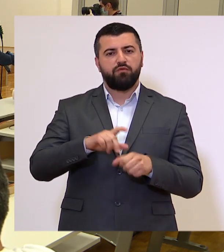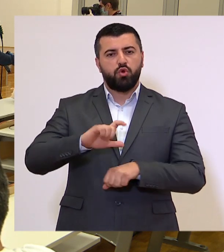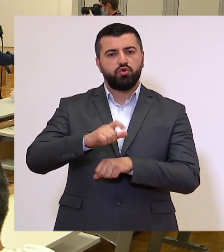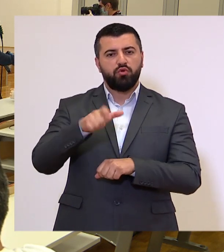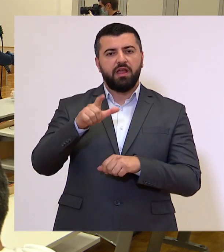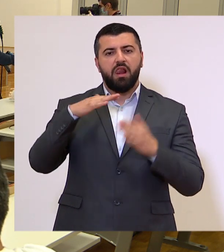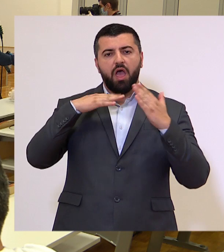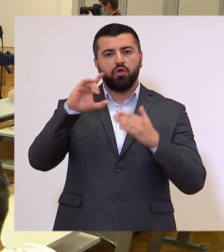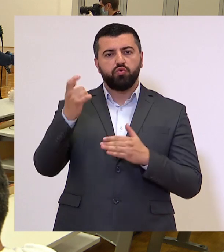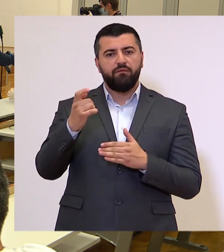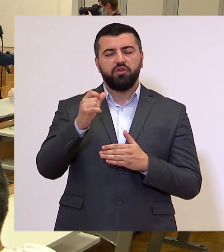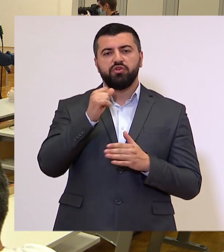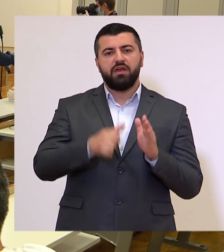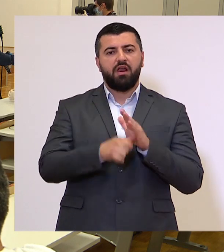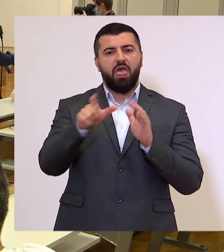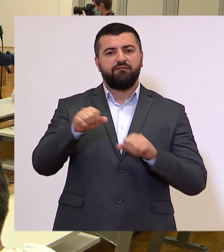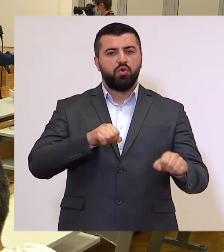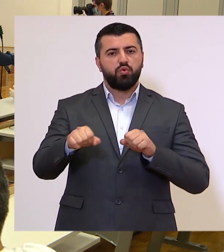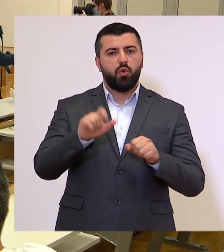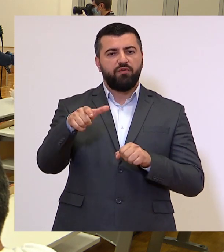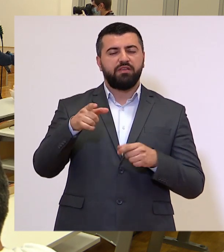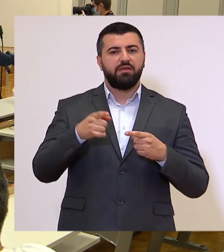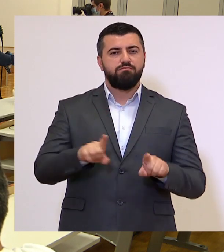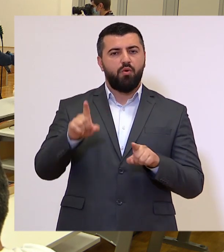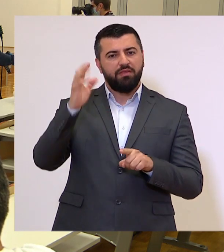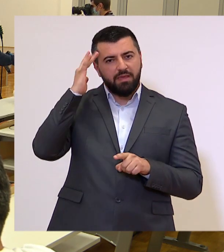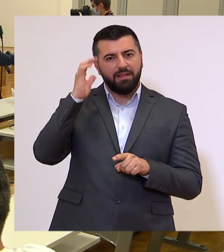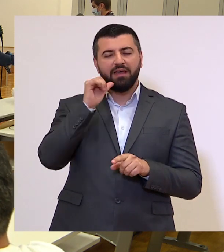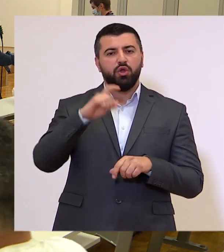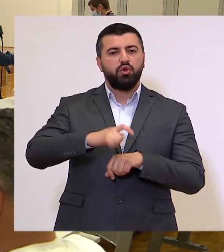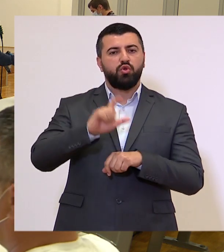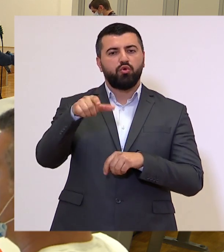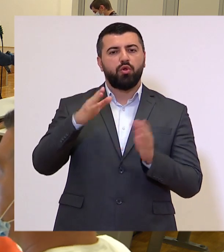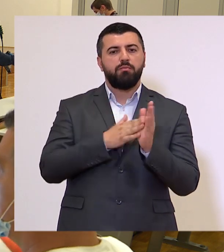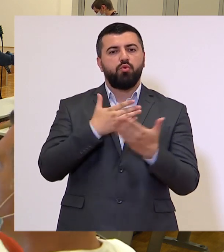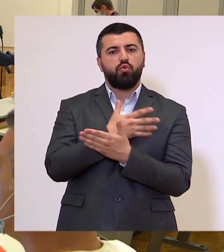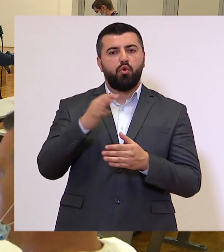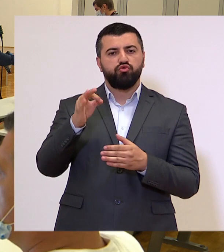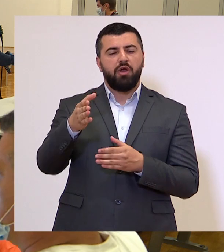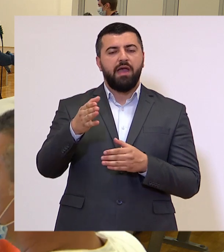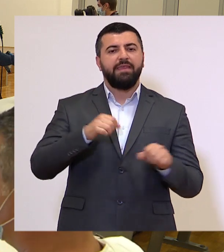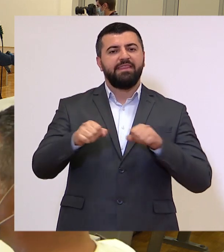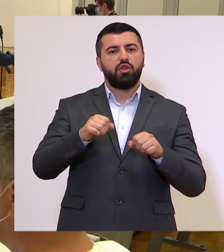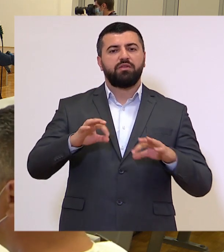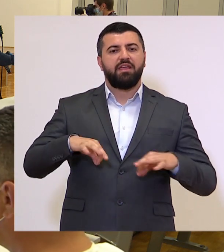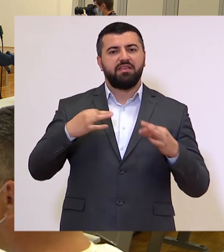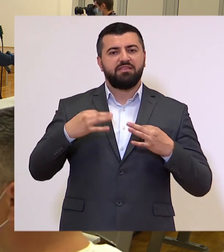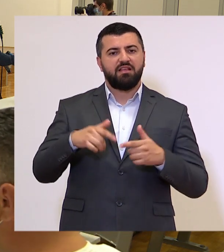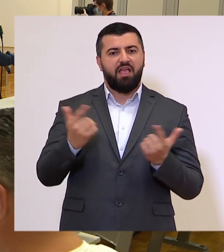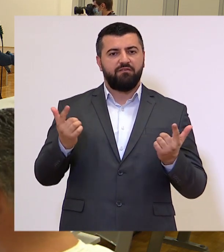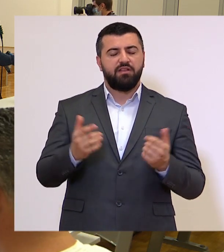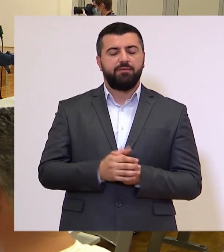dr. Ranko Lazović, rukovodilac kriznog medicinskog štaba i profesor dr. Boban Mugoš, direktor Instituta za javno